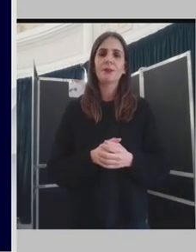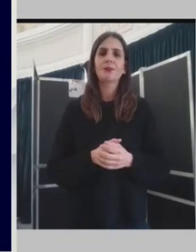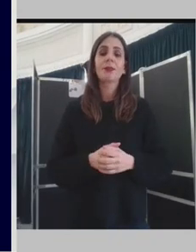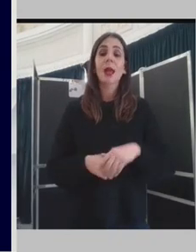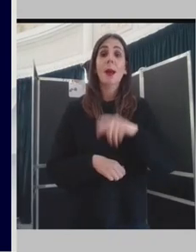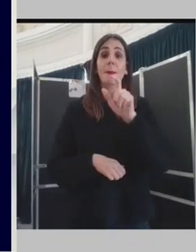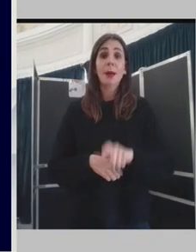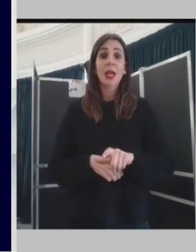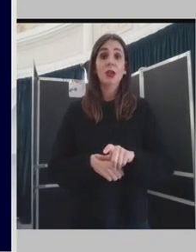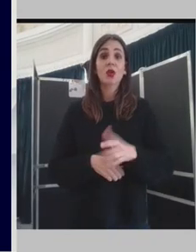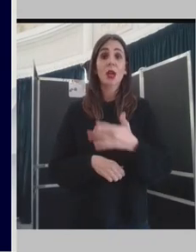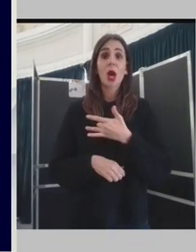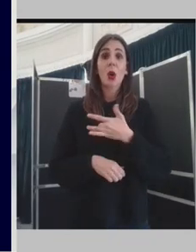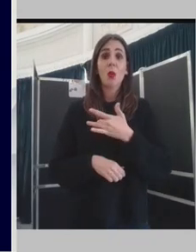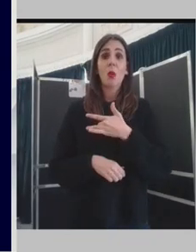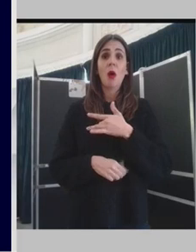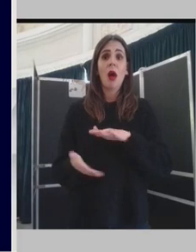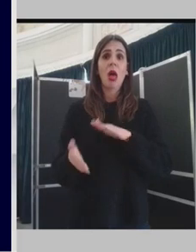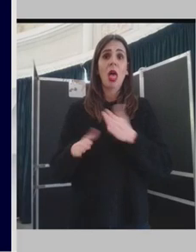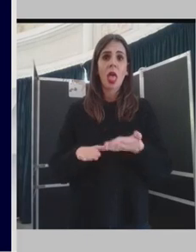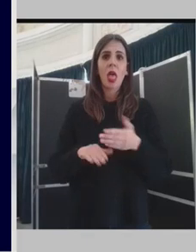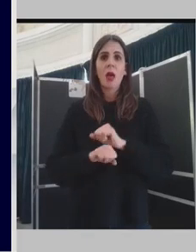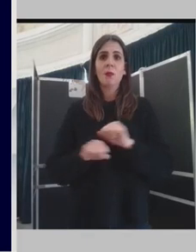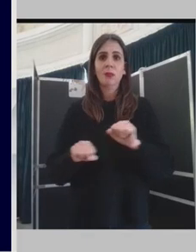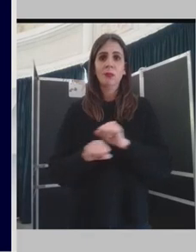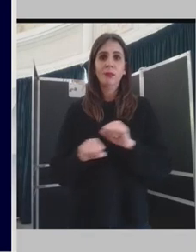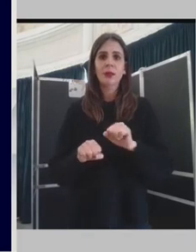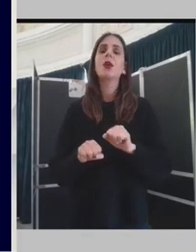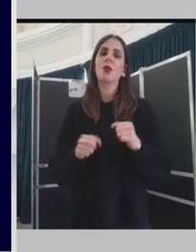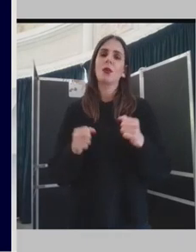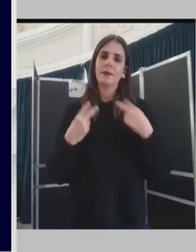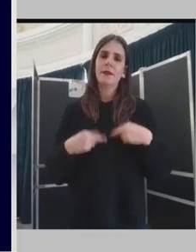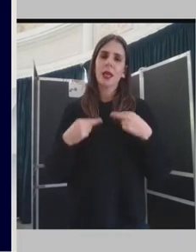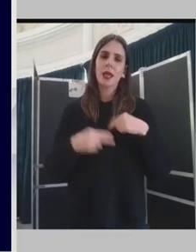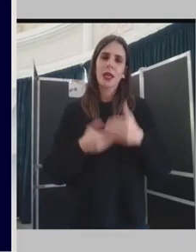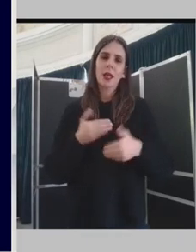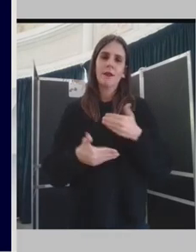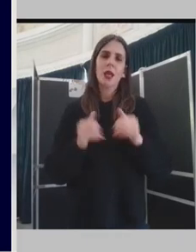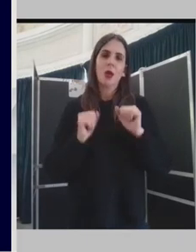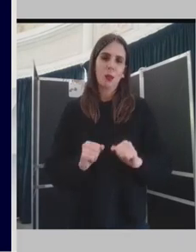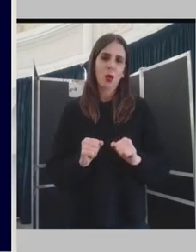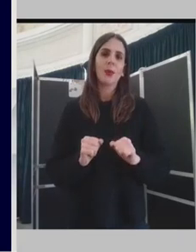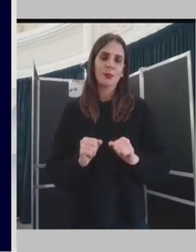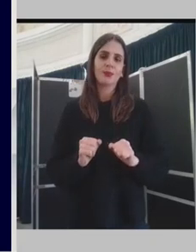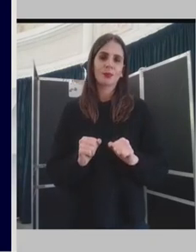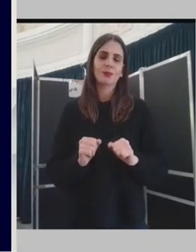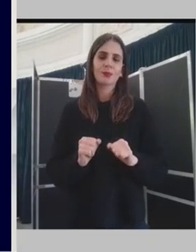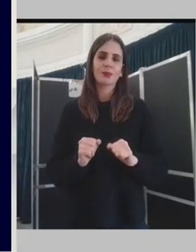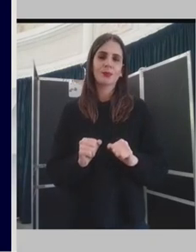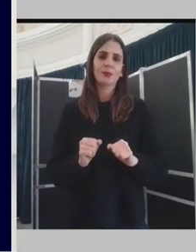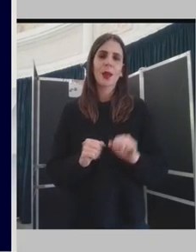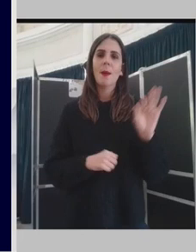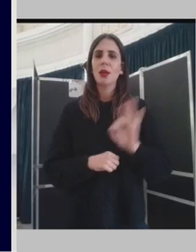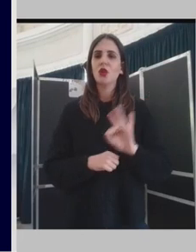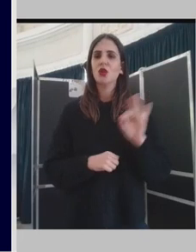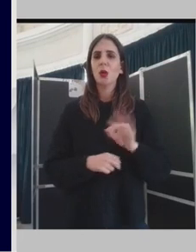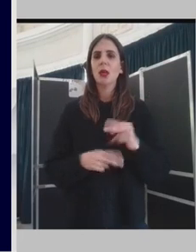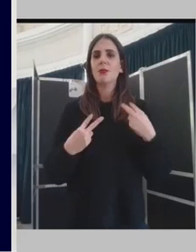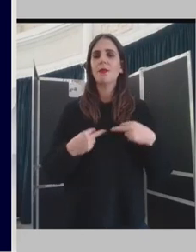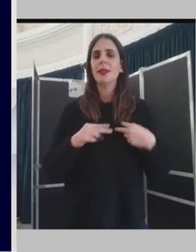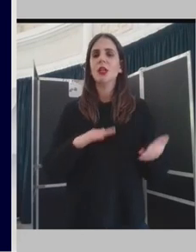di una persona con arresto cardiaco, ma in generale anche a tutte le altre problematiche di soccorso, è altissima, è fra le più alte del mondo,